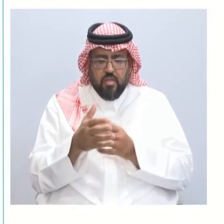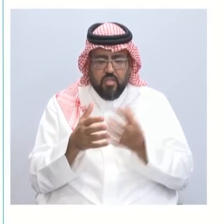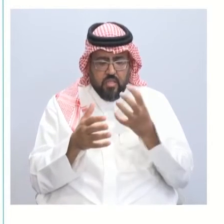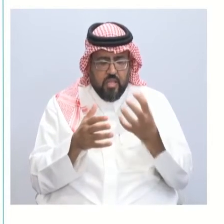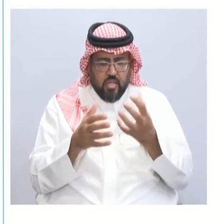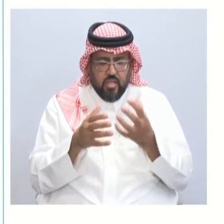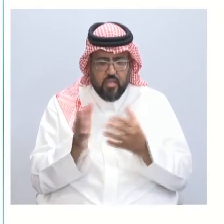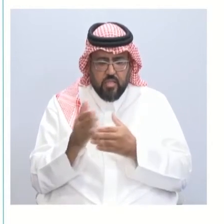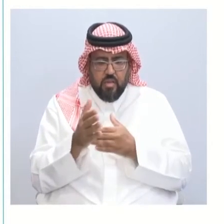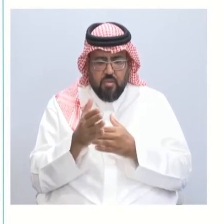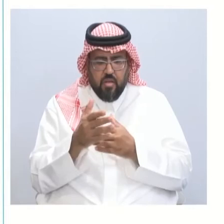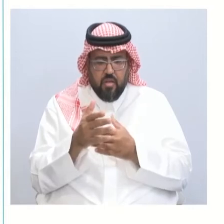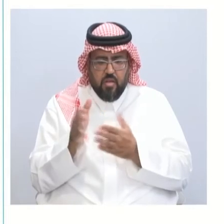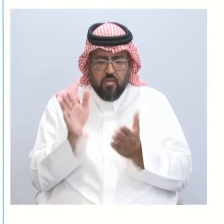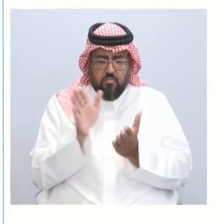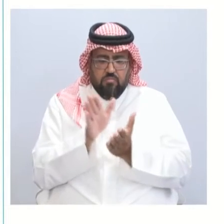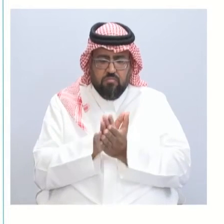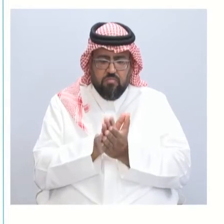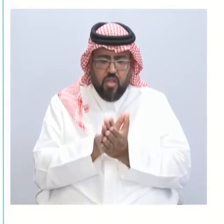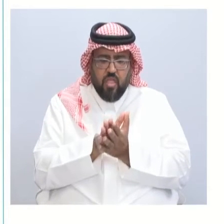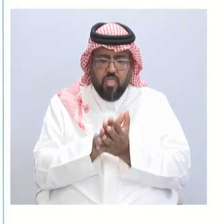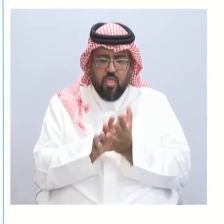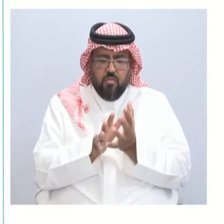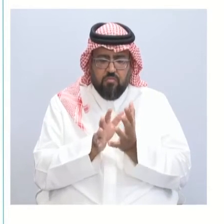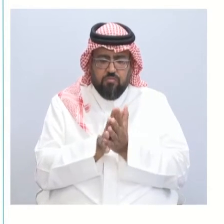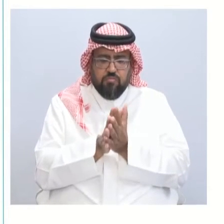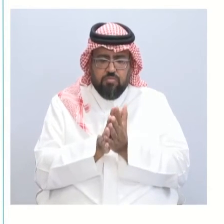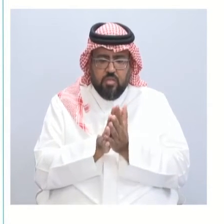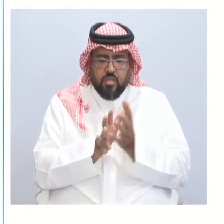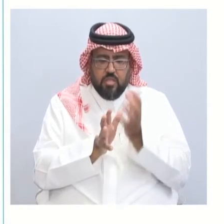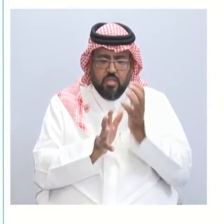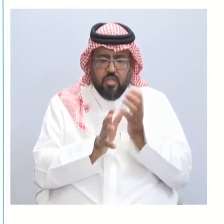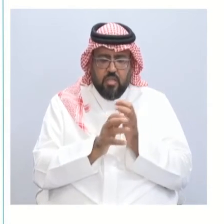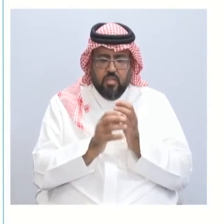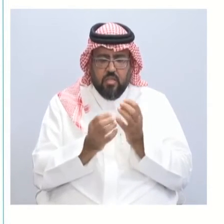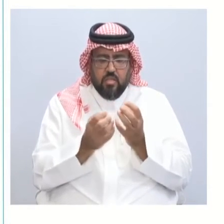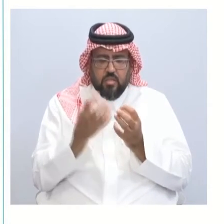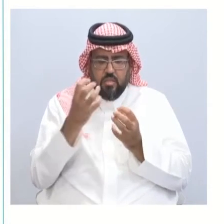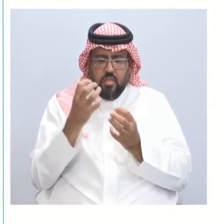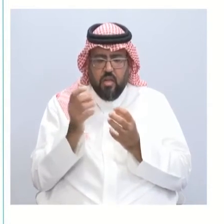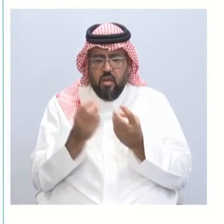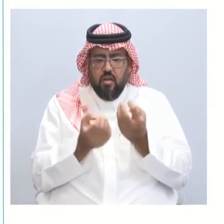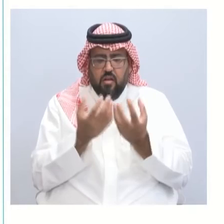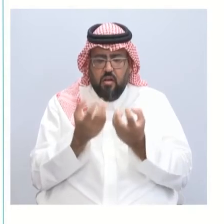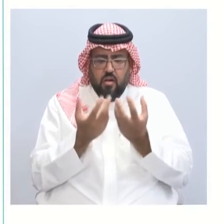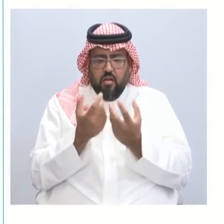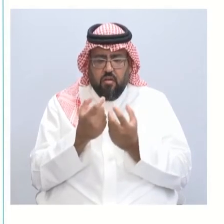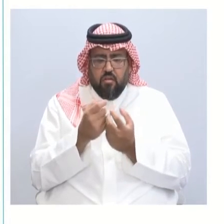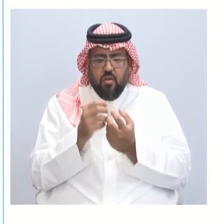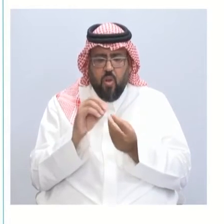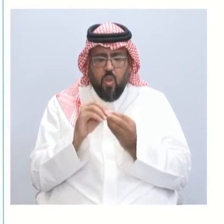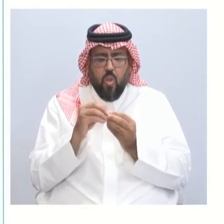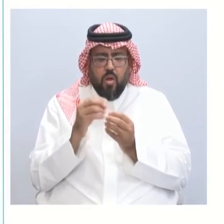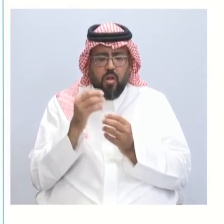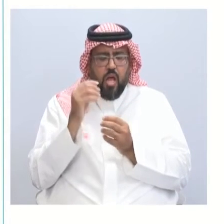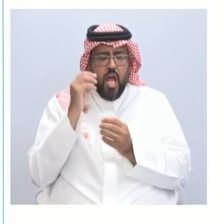رسوبي سمكه لدينا هنا صخر ناري سلب بركاني لونها اسود